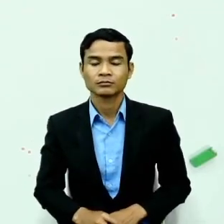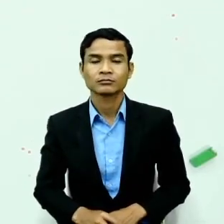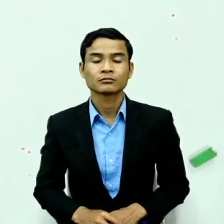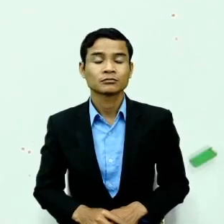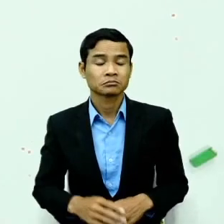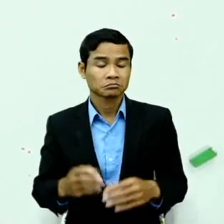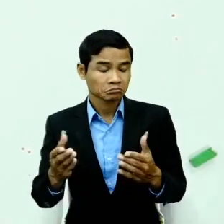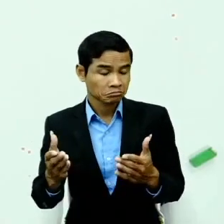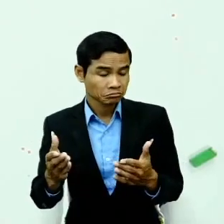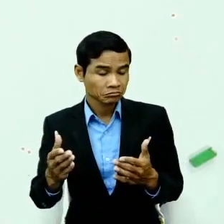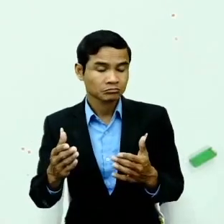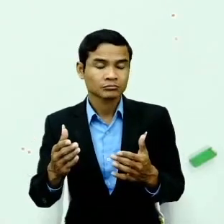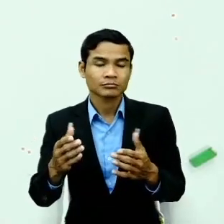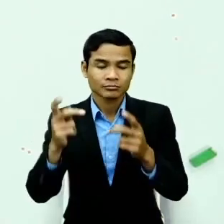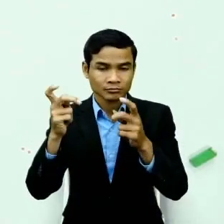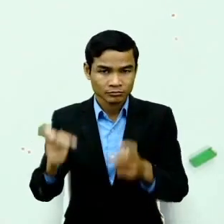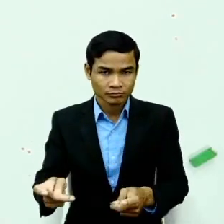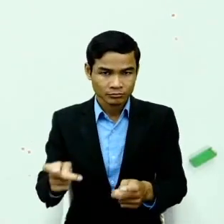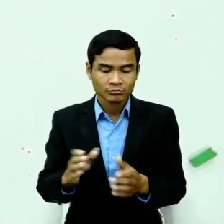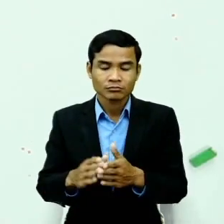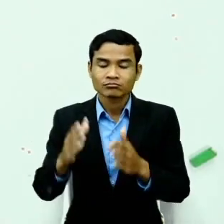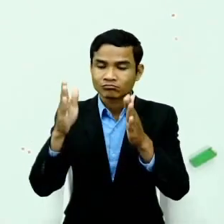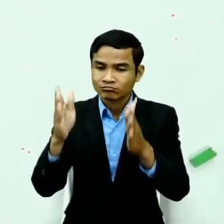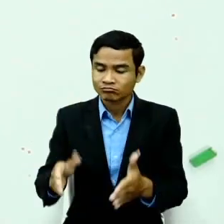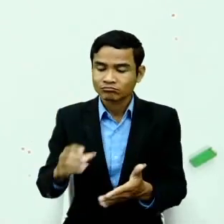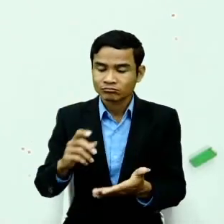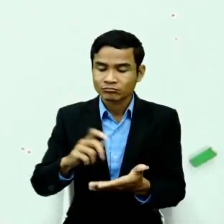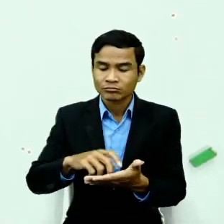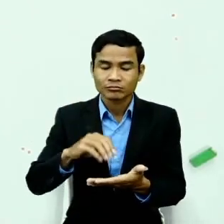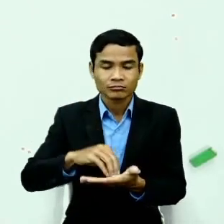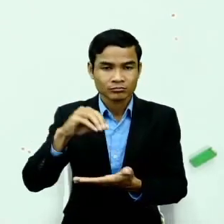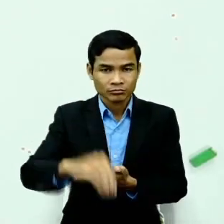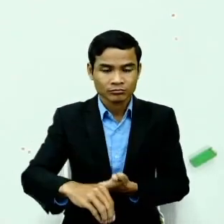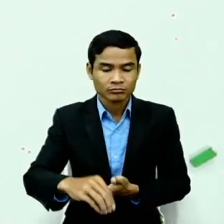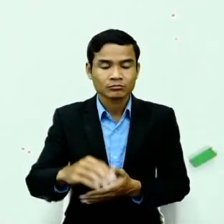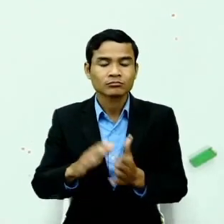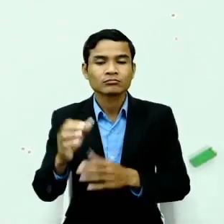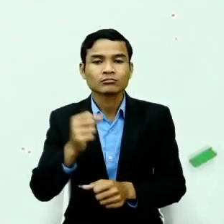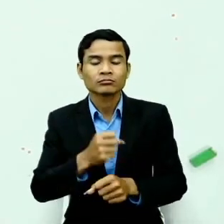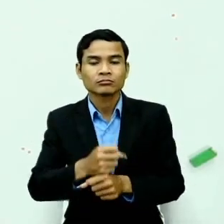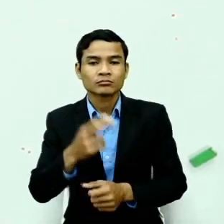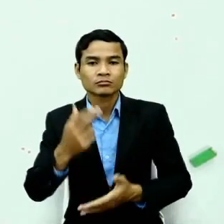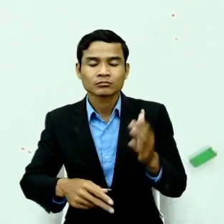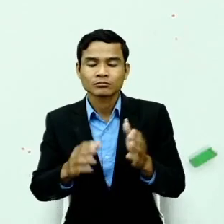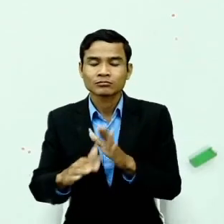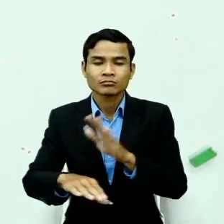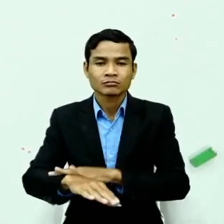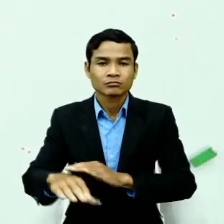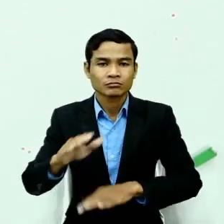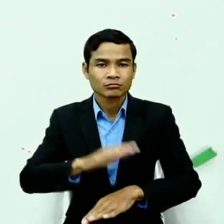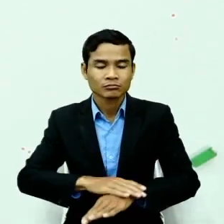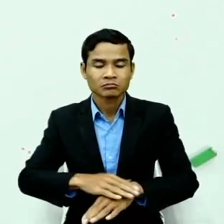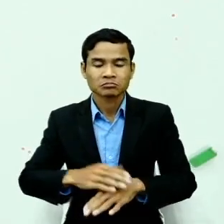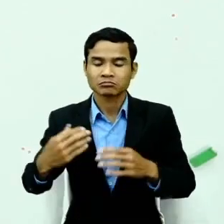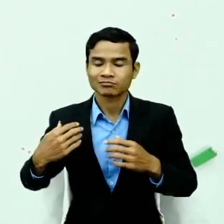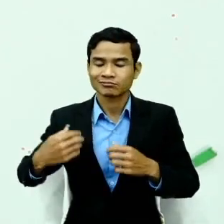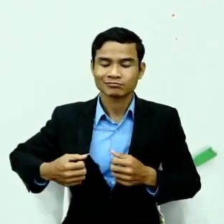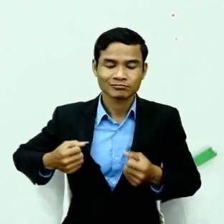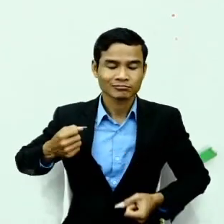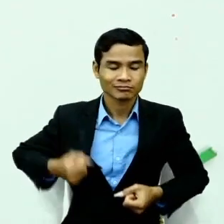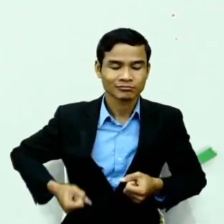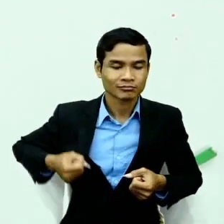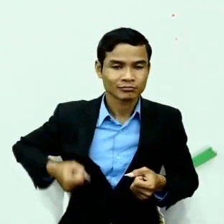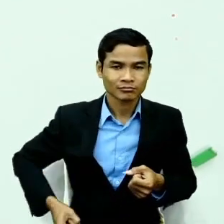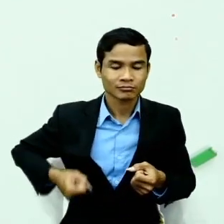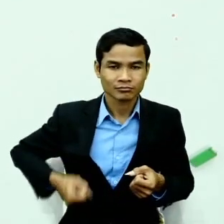chà còn đấy cứ chia cả sẽ có tắp cất con bông thừa với có nẹ đây rồi bỏ co hay miền thùng nè đây bỏ cất phở